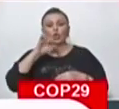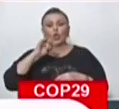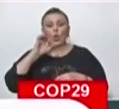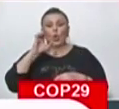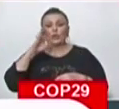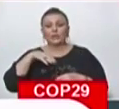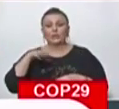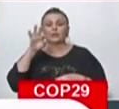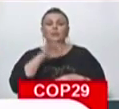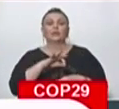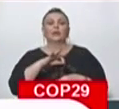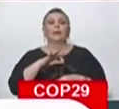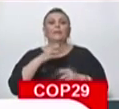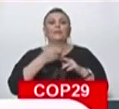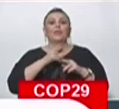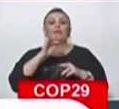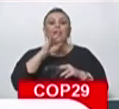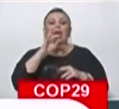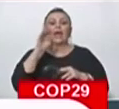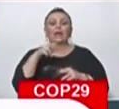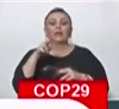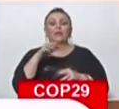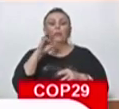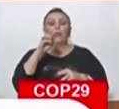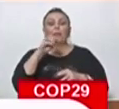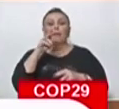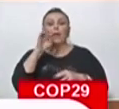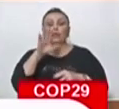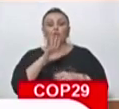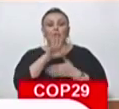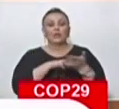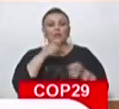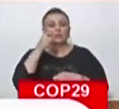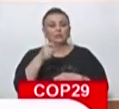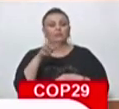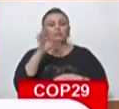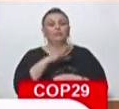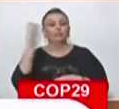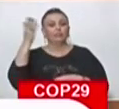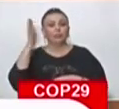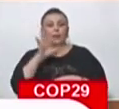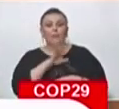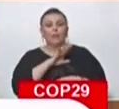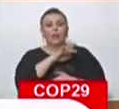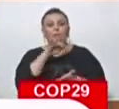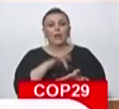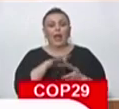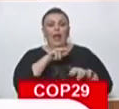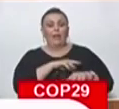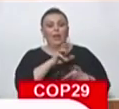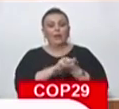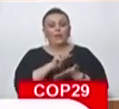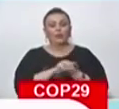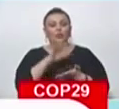idarə heyətinin sədri Fərid Məmmədov Dost konsepsiyası barədə təqdimatla çıxış edib. Bildirilib ki, Dost mərkəzlərində əmək və